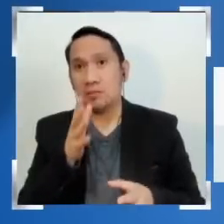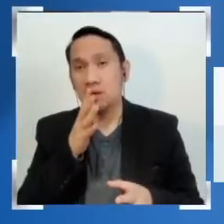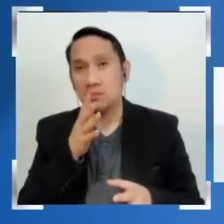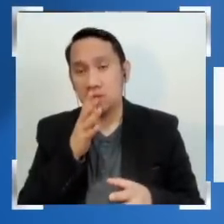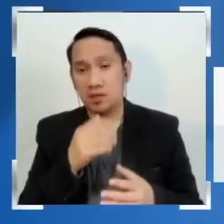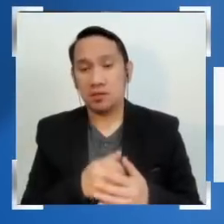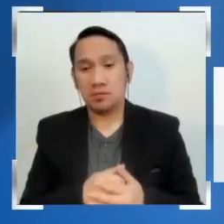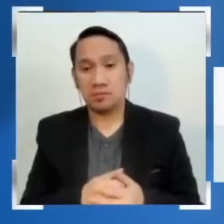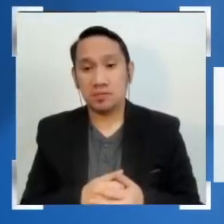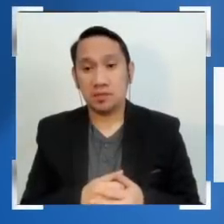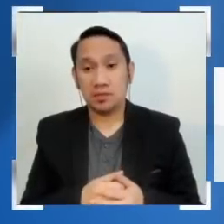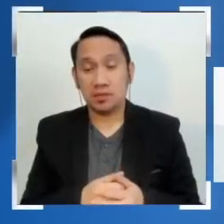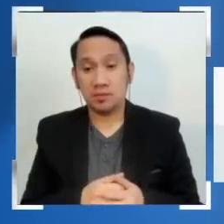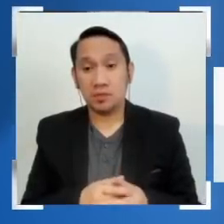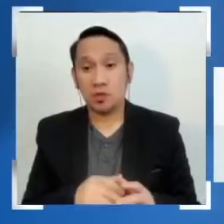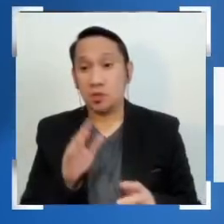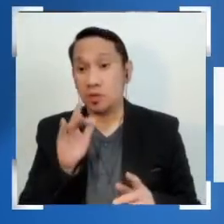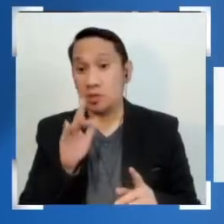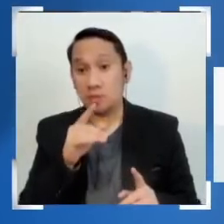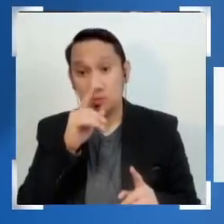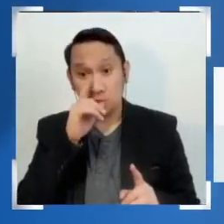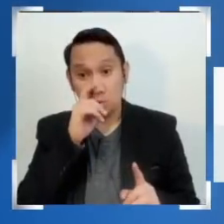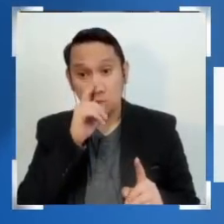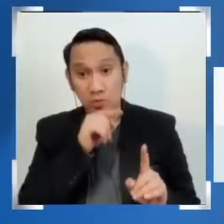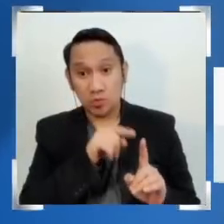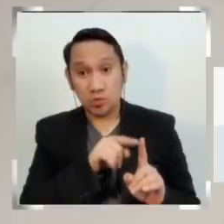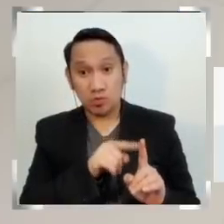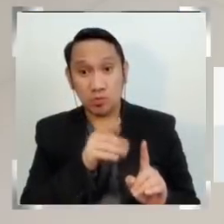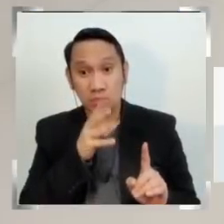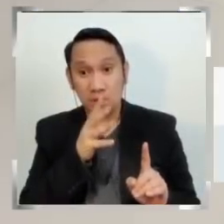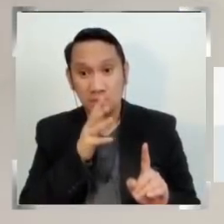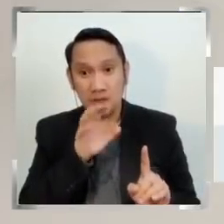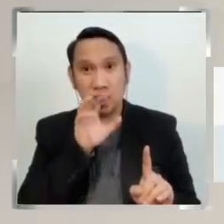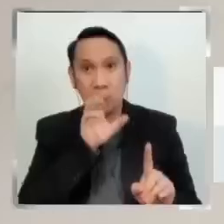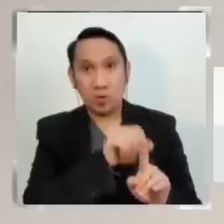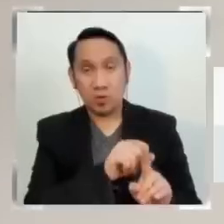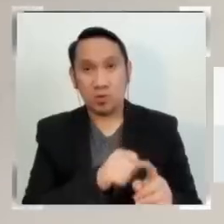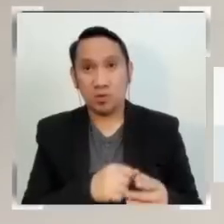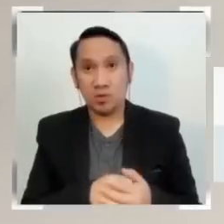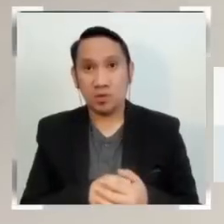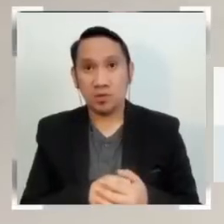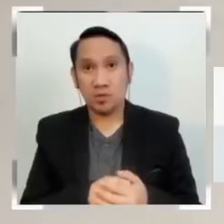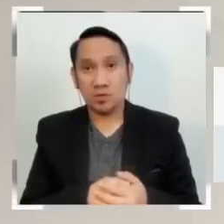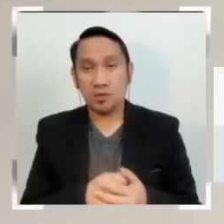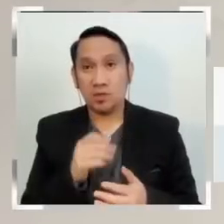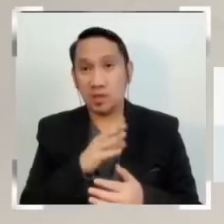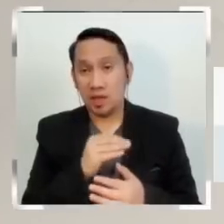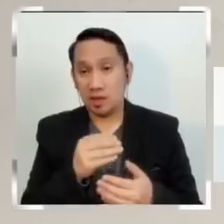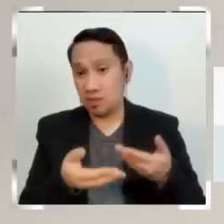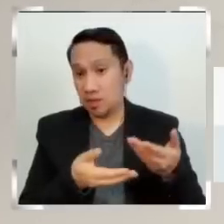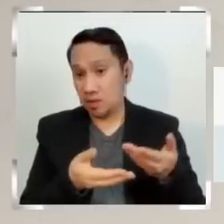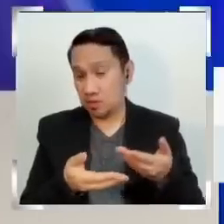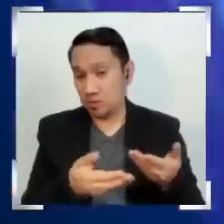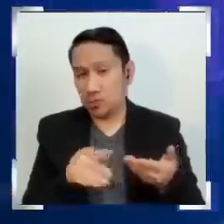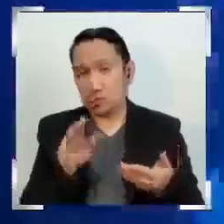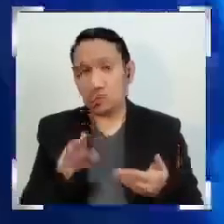ang 25-anyos na suspect at sinampahan ng kasong parasite. Isa sa ilalim naman sa counseling ang kapatid ng